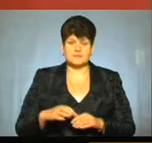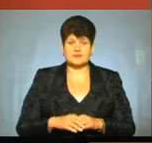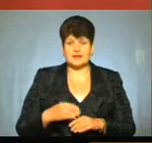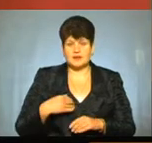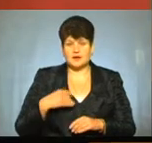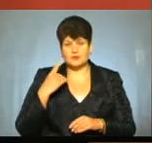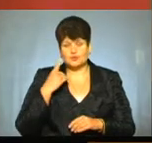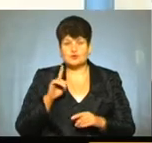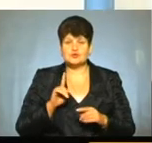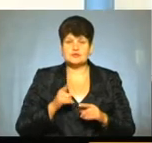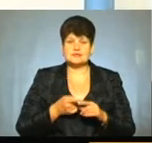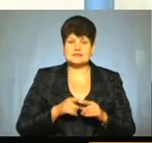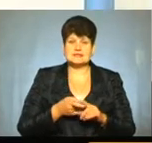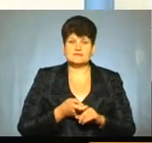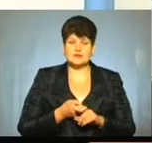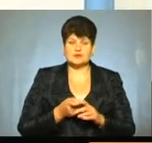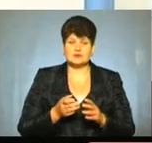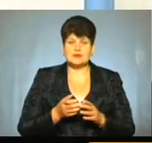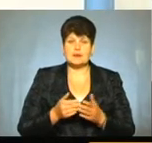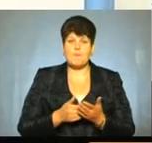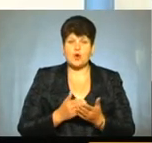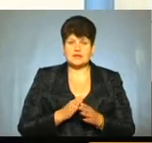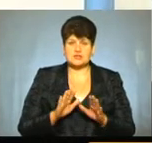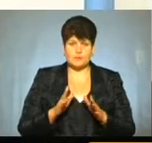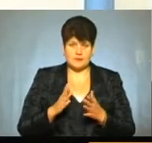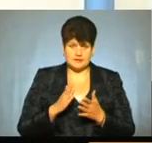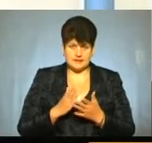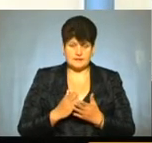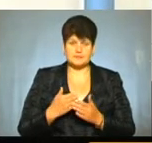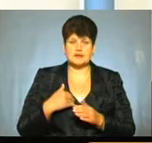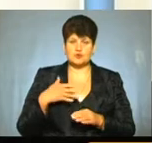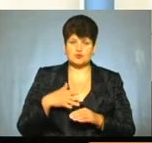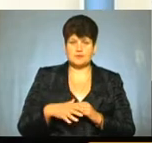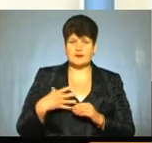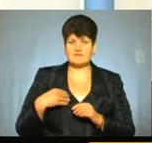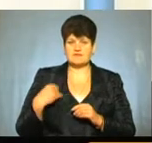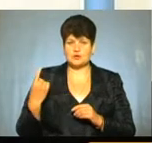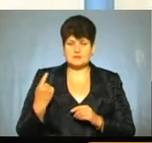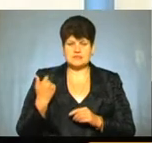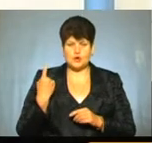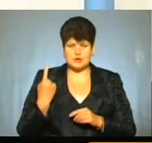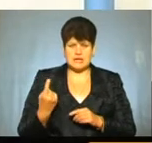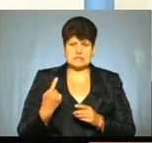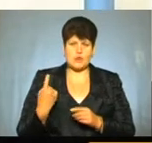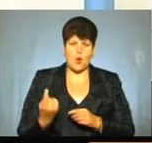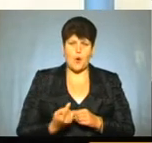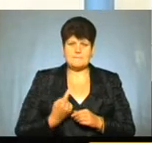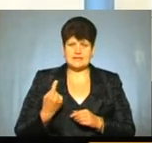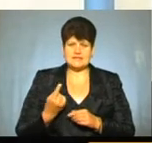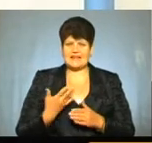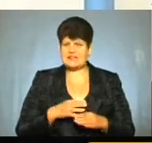нагадаю. Так, я думаю, що це пов'язано, в якійсь мірі є політичний момент, так, тому що ми розуміємо, що Львівська область – це одна із областей,